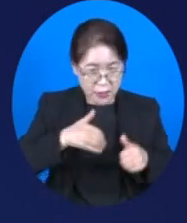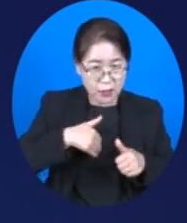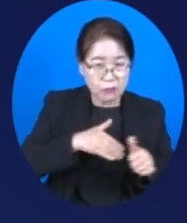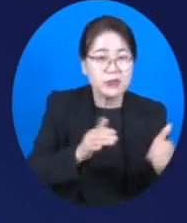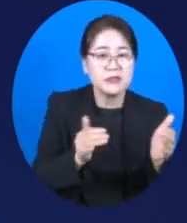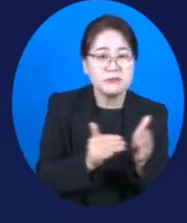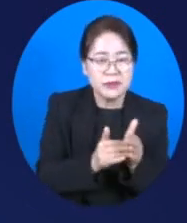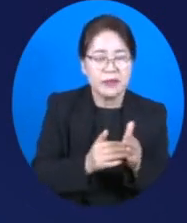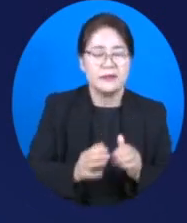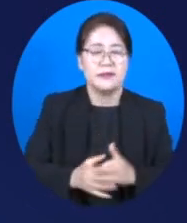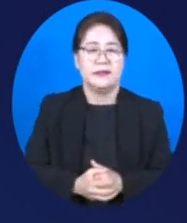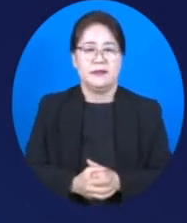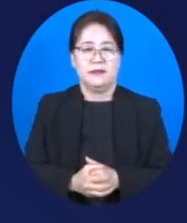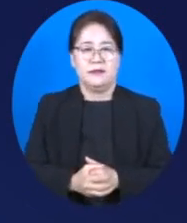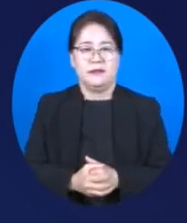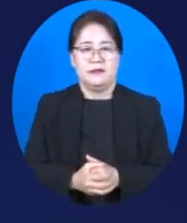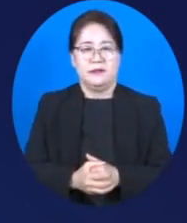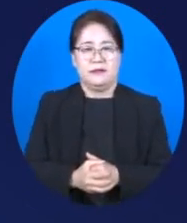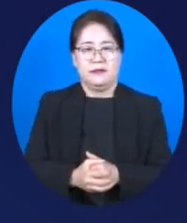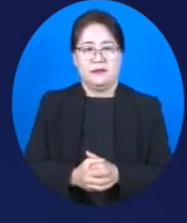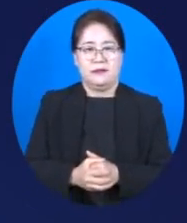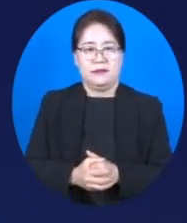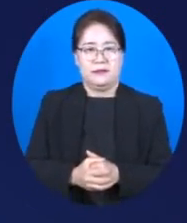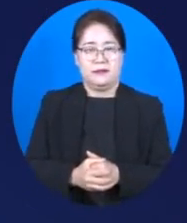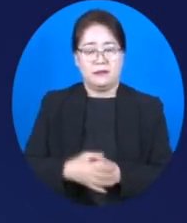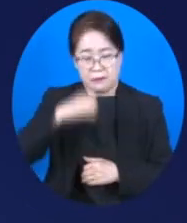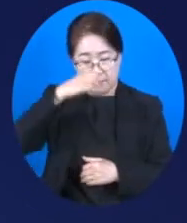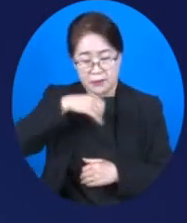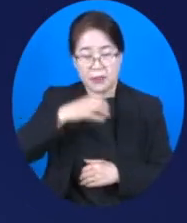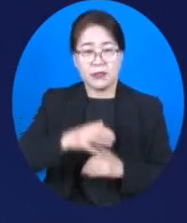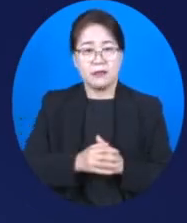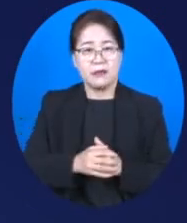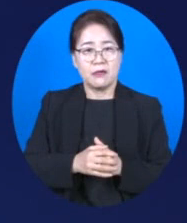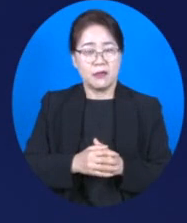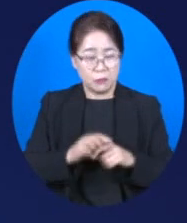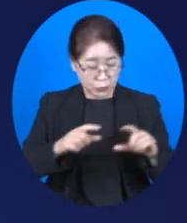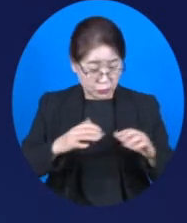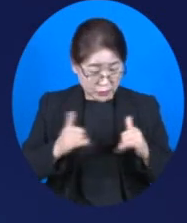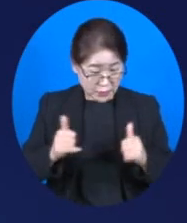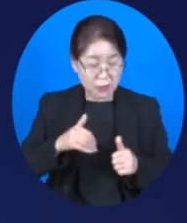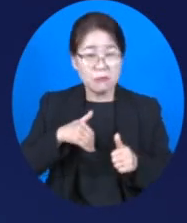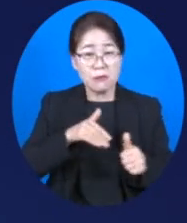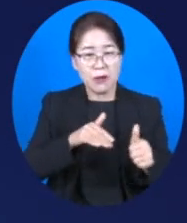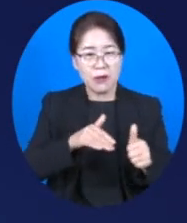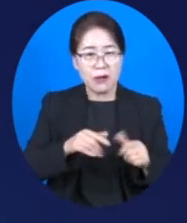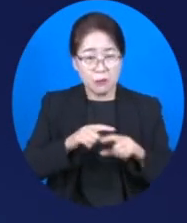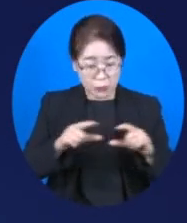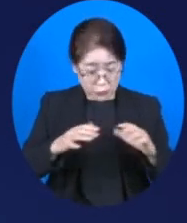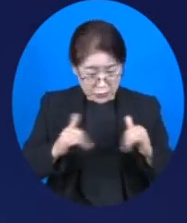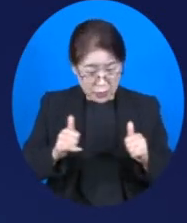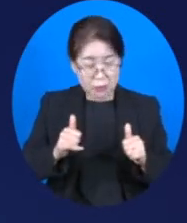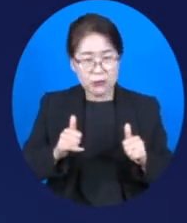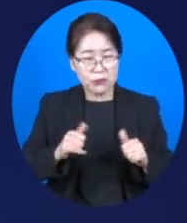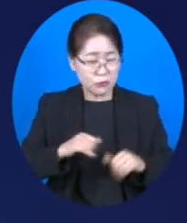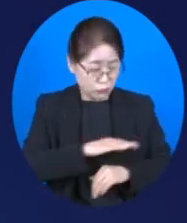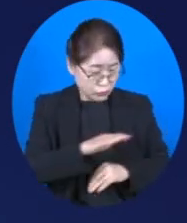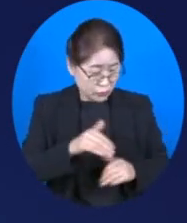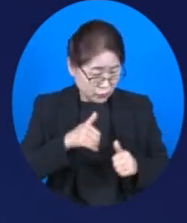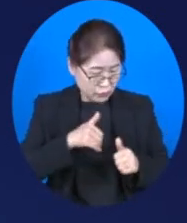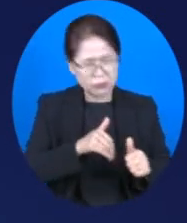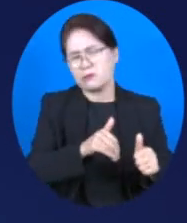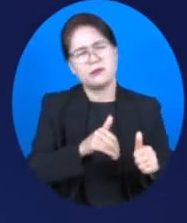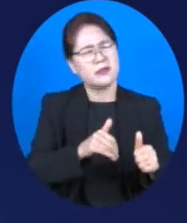주님은 그냥 우리를 이 세상에 보내실 때에 그냥 보통 사람으로, 평범한 사람으로 우리를